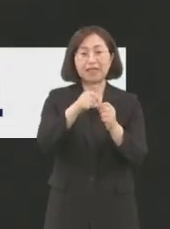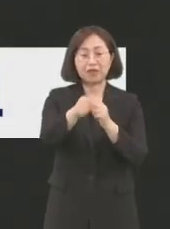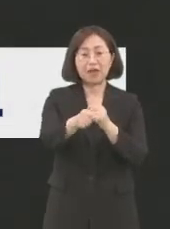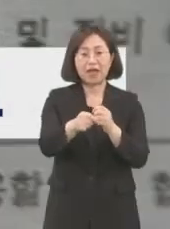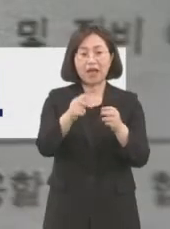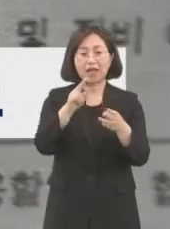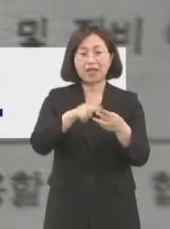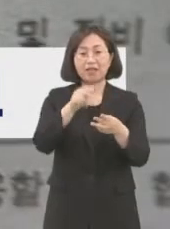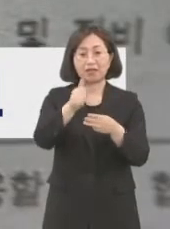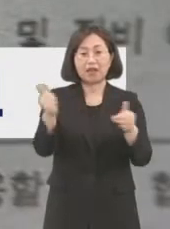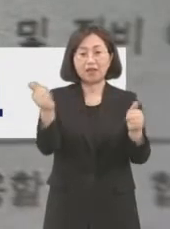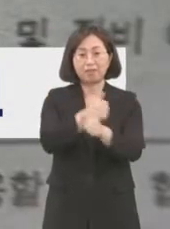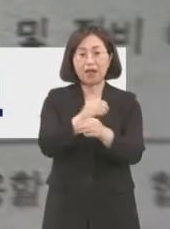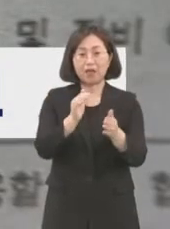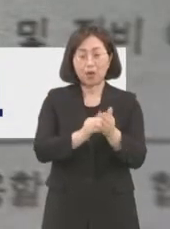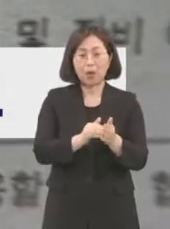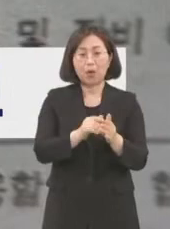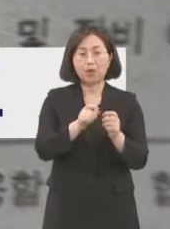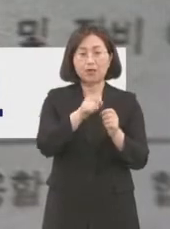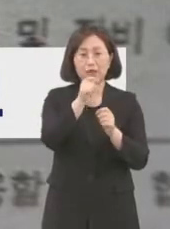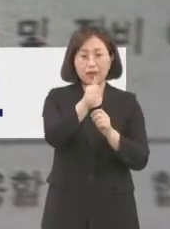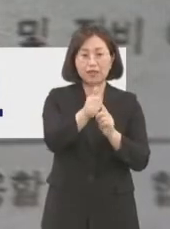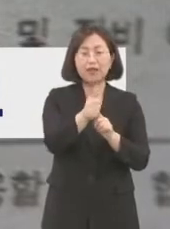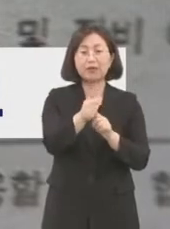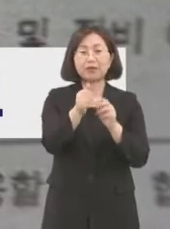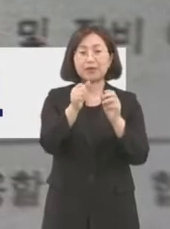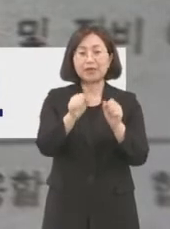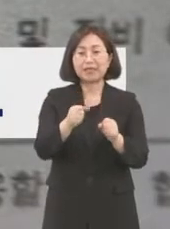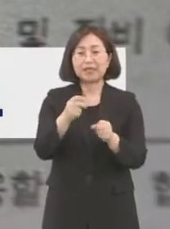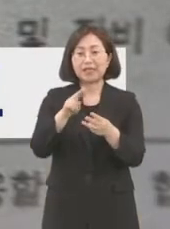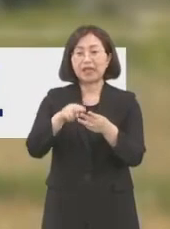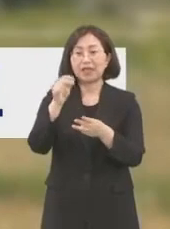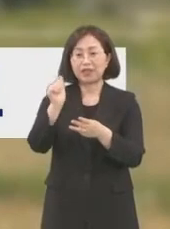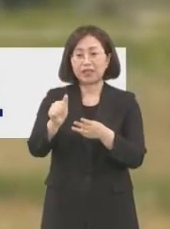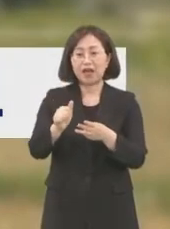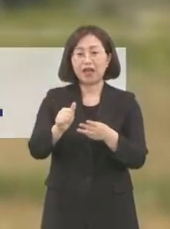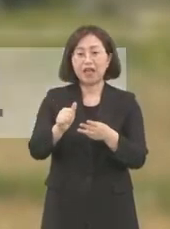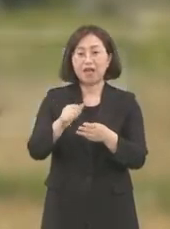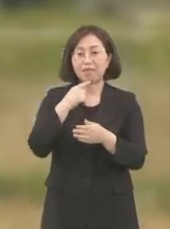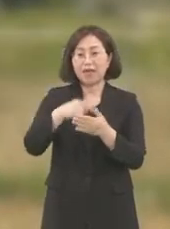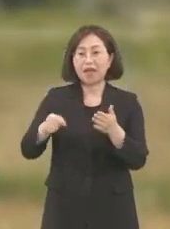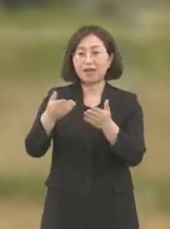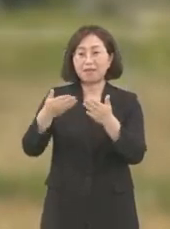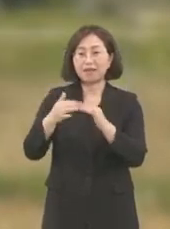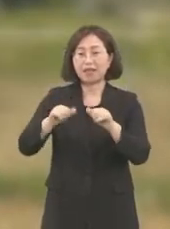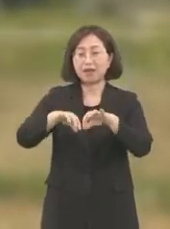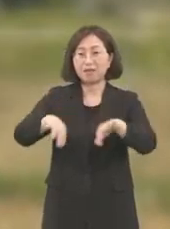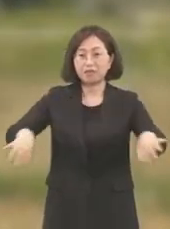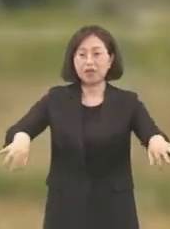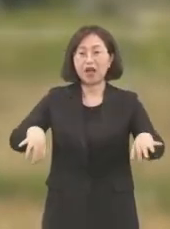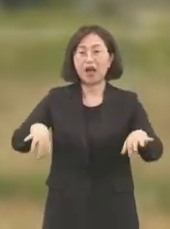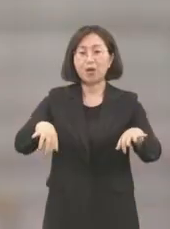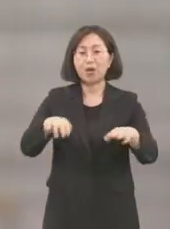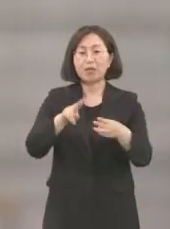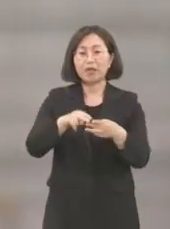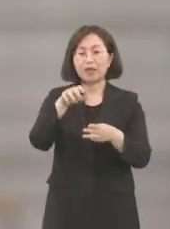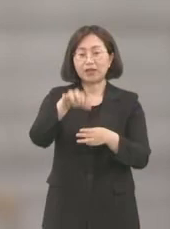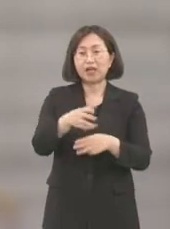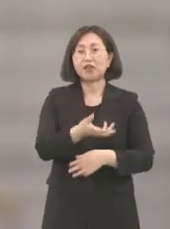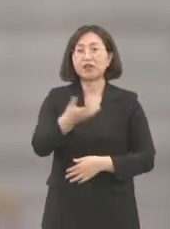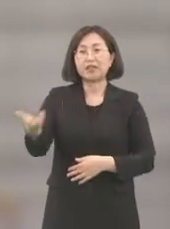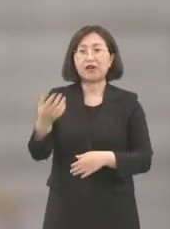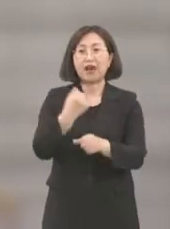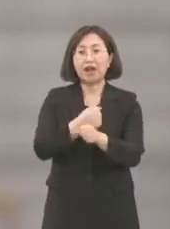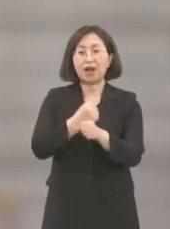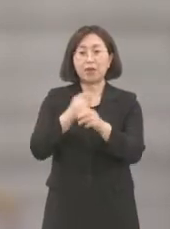교체하고 지체장애인협회 지회장으로 있는 센터장과 피해 직원 간 분리를 위해 센터 사무실 위치를 이전하라고 통보한